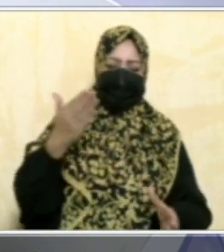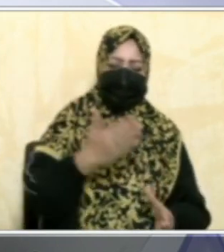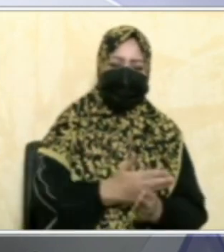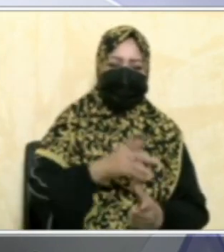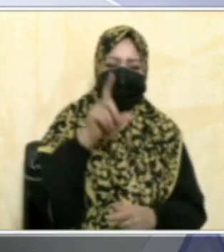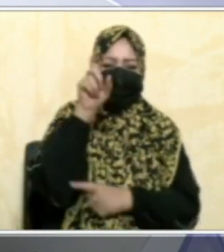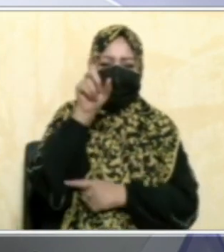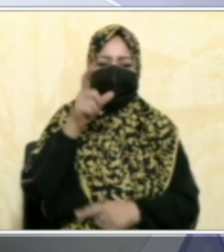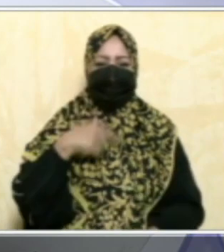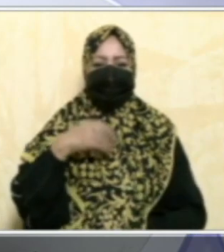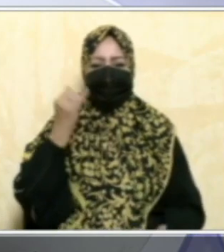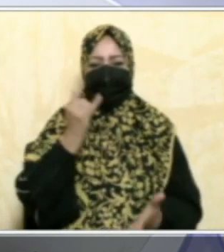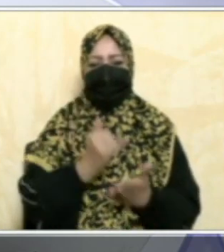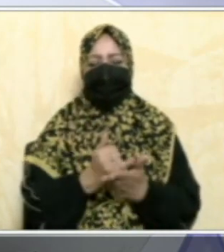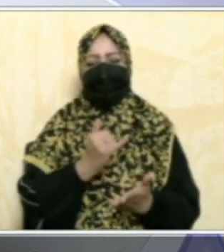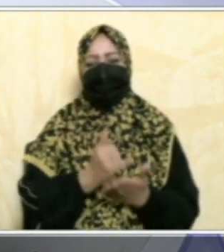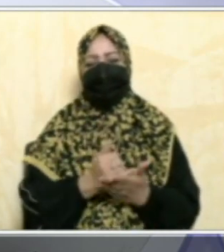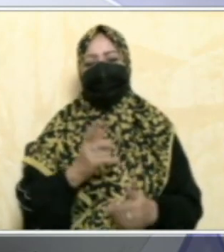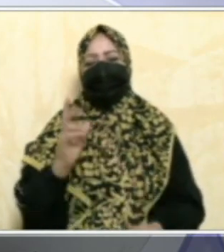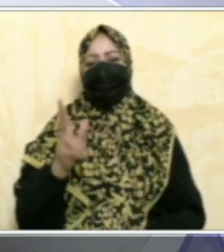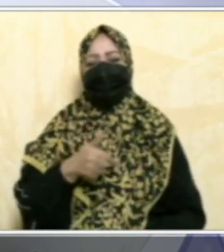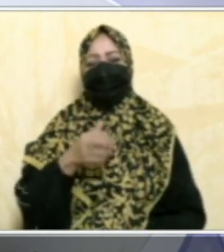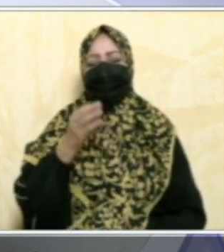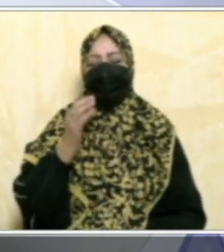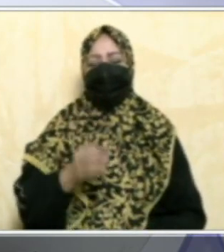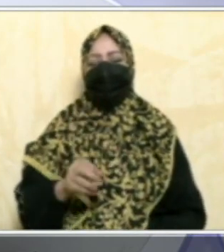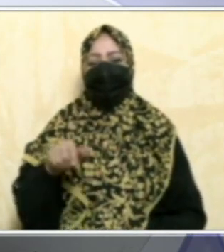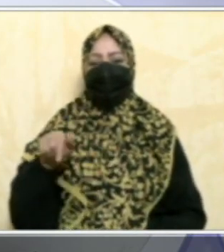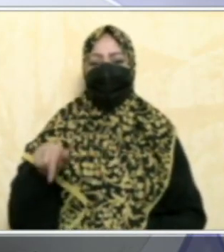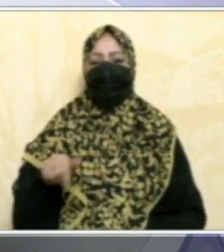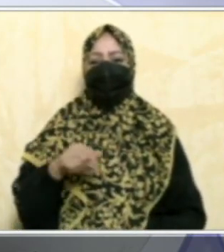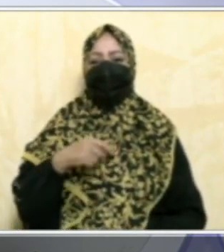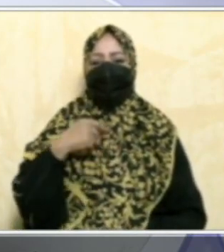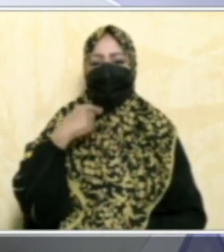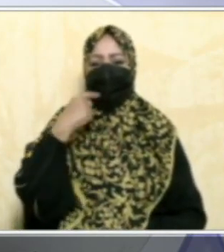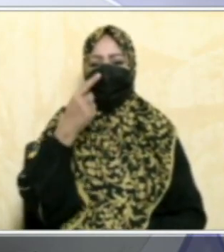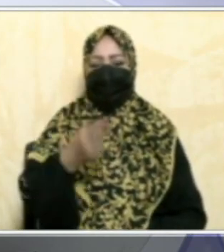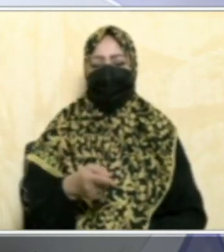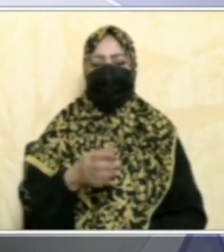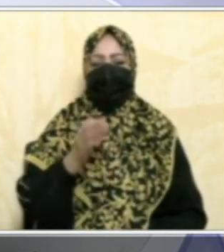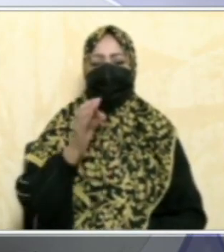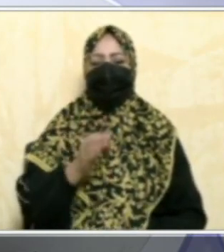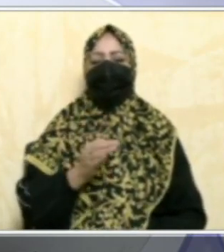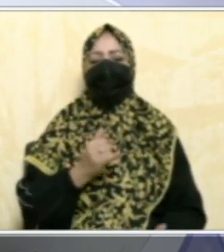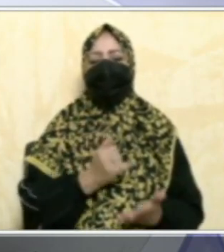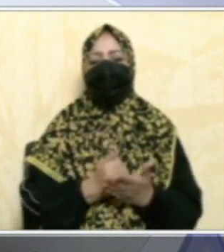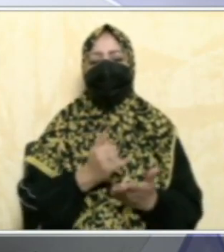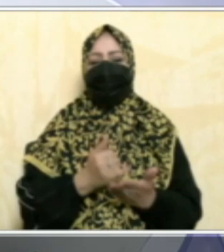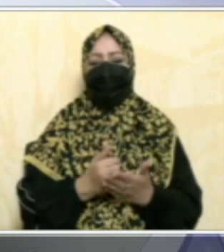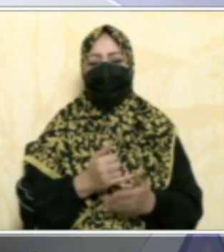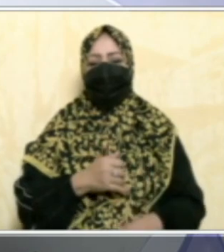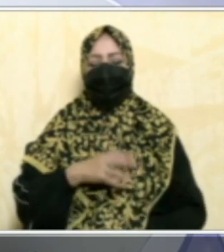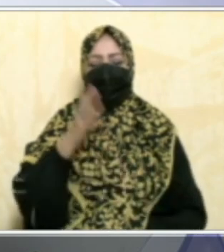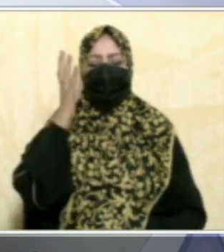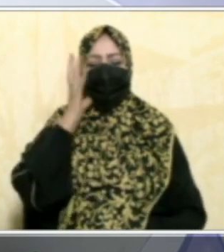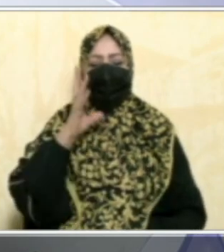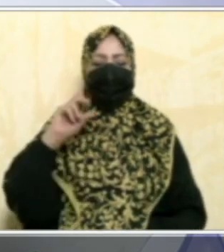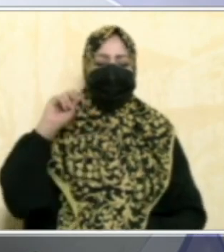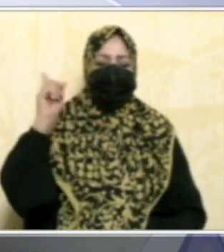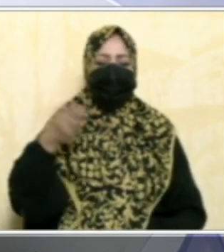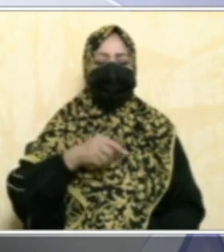فتحي الآن أنت يعني يجب عليك أن تعيد الصلاة كاملة الآن، تعود الصلاة. علاش؟